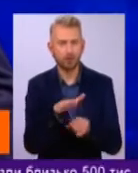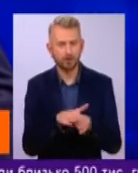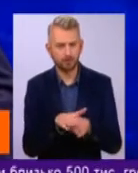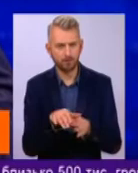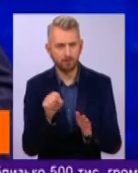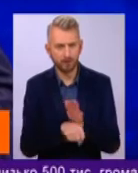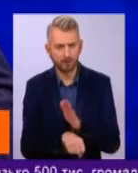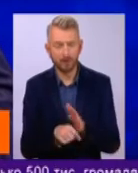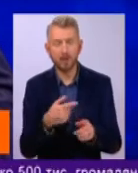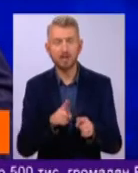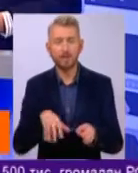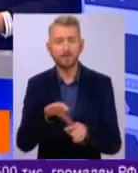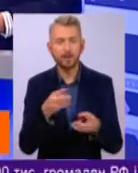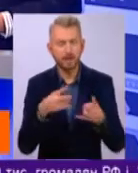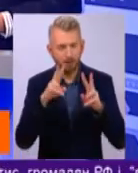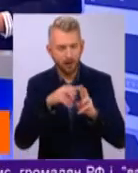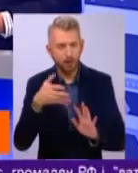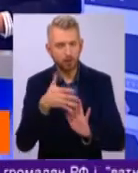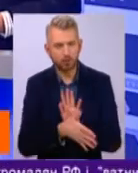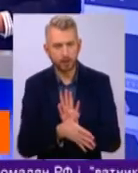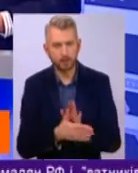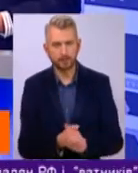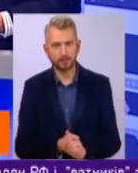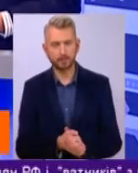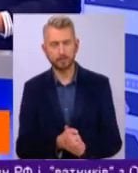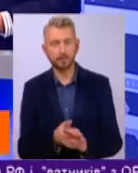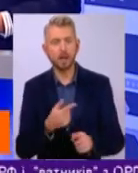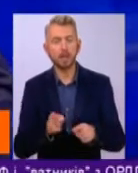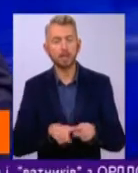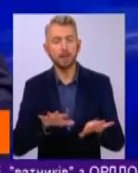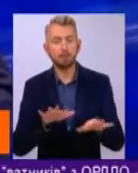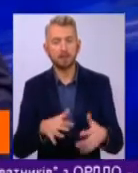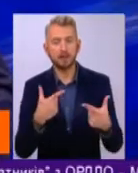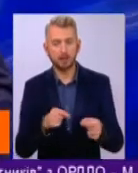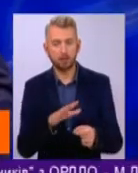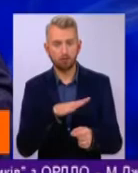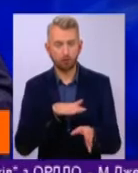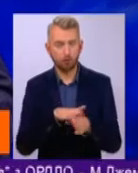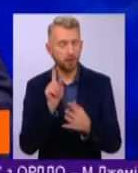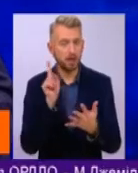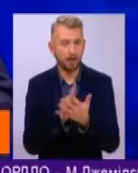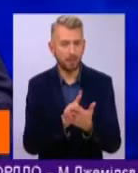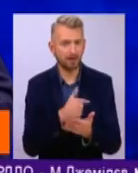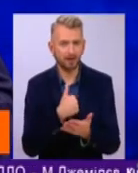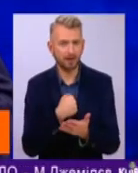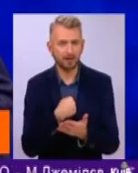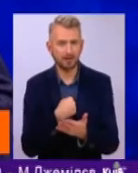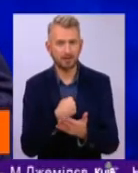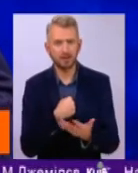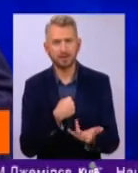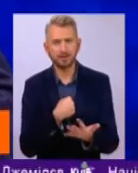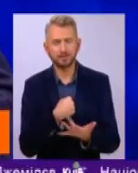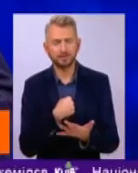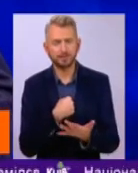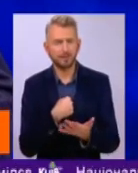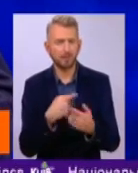кримінального правопорушення. Це все треба аналізувати. От це місце, де був скоєний напад, я, ну, в силу